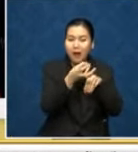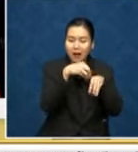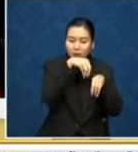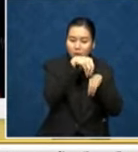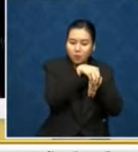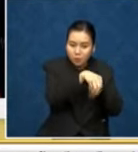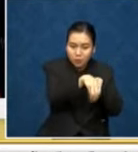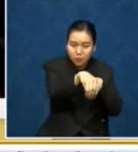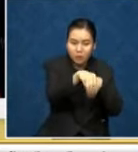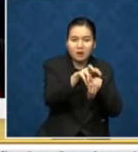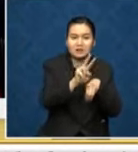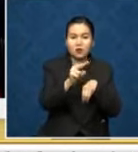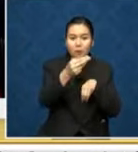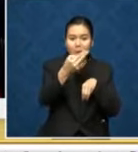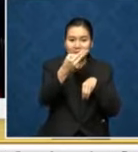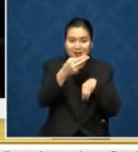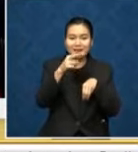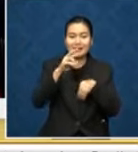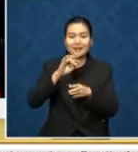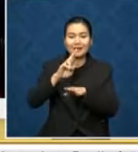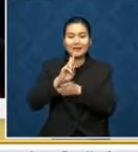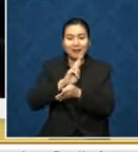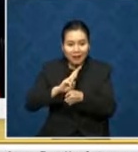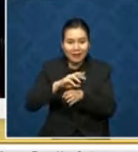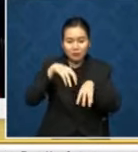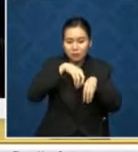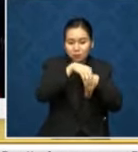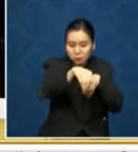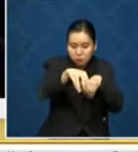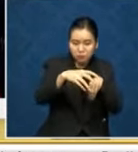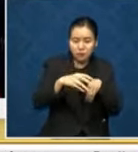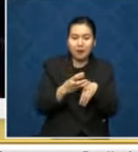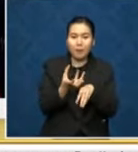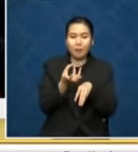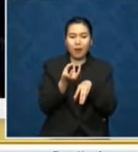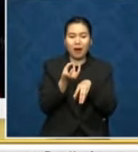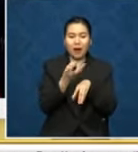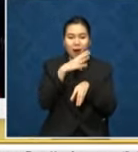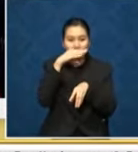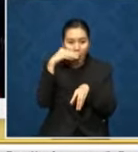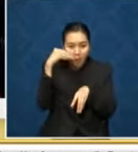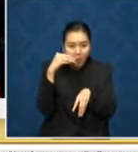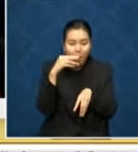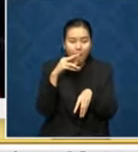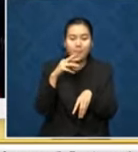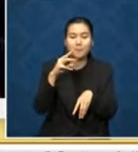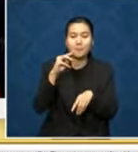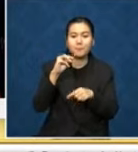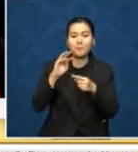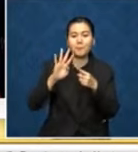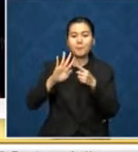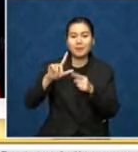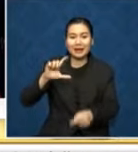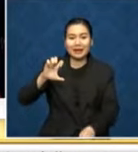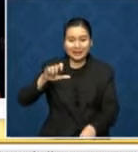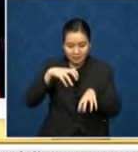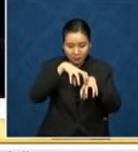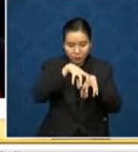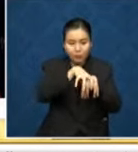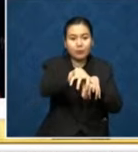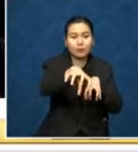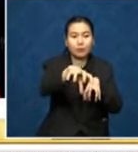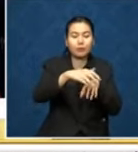20,000 ไร่เรียกว่าทุ่งรอเป็นแหล่งปลูกข้าวหอมมะลิของจังหวัดพะเยาซึ่งข้าวหอมมะลิของจังหวัดพะเย